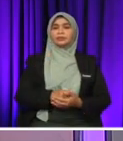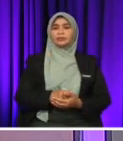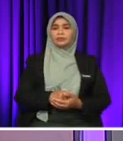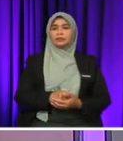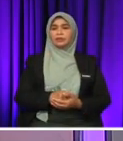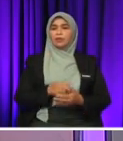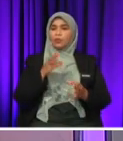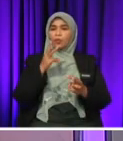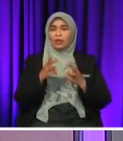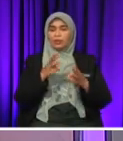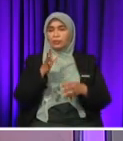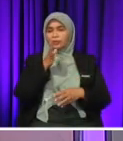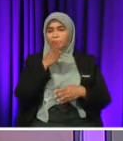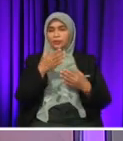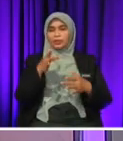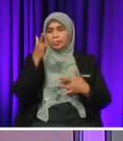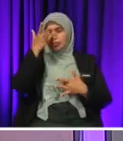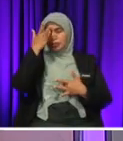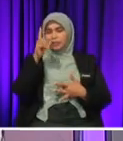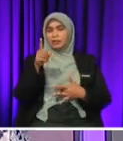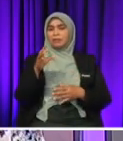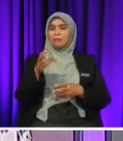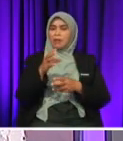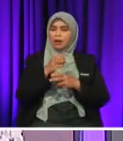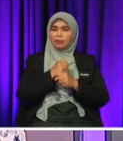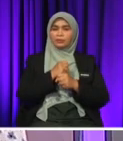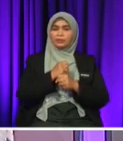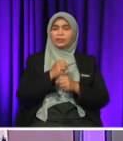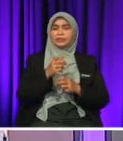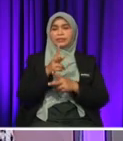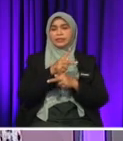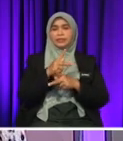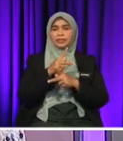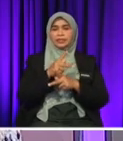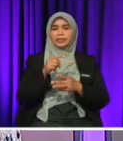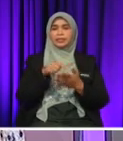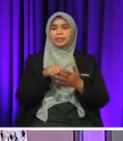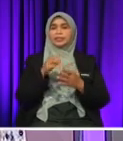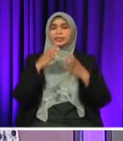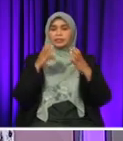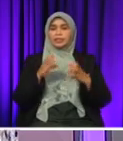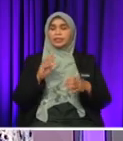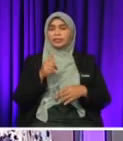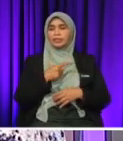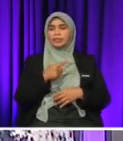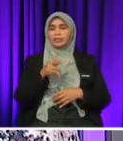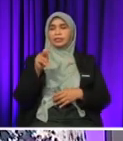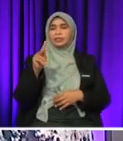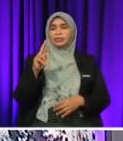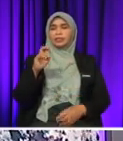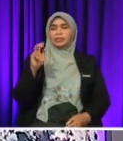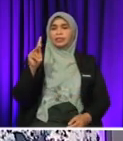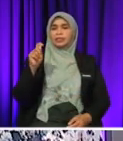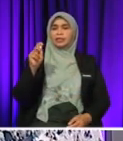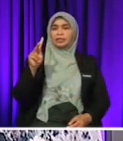Adapun Ibu dia itu dah sakit di sanggup jagung jadi ini adalah cara kita untuk mengkritik Sanjungan